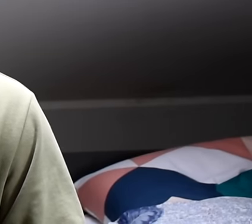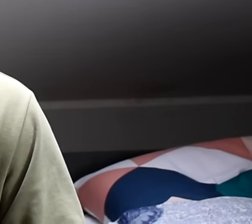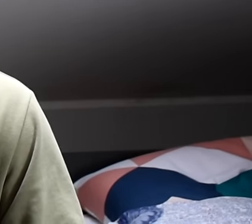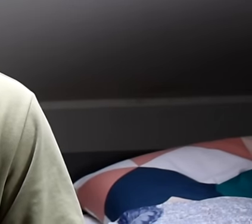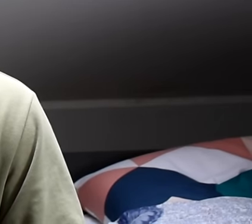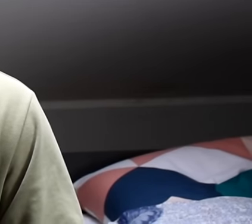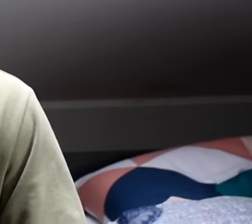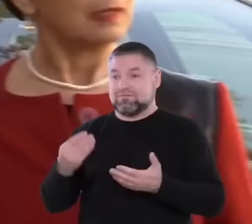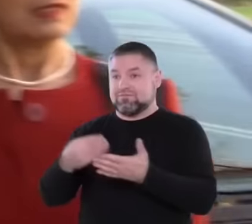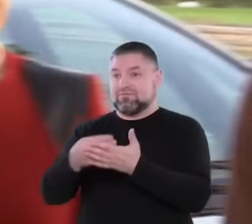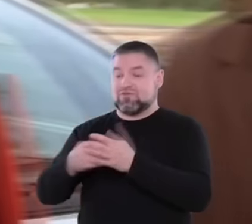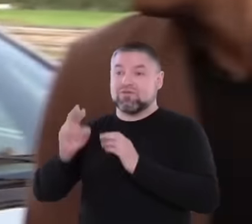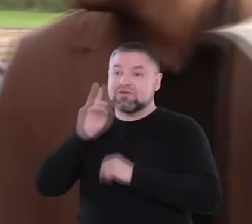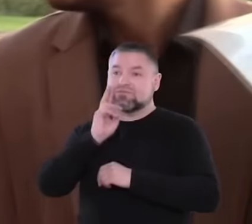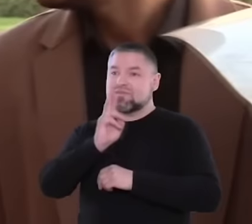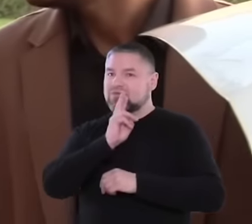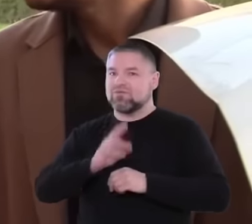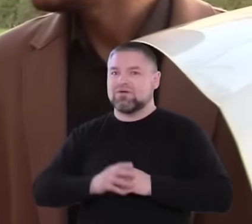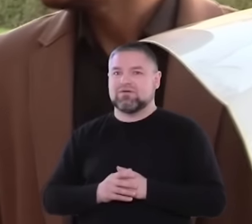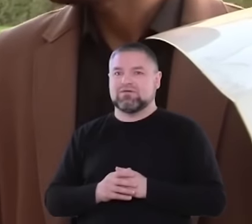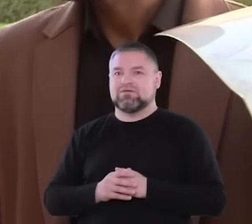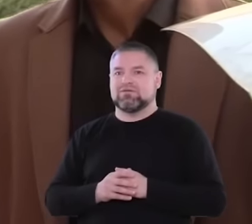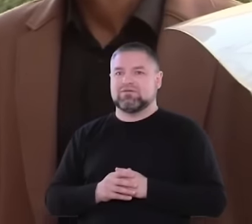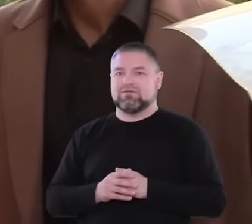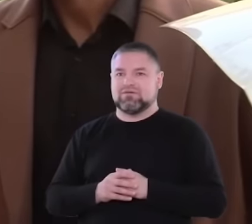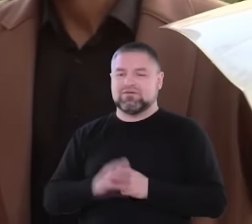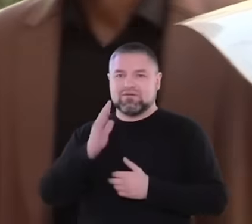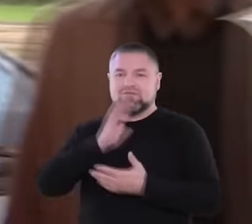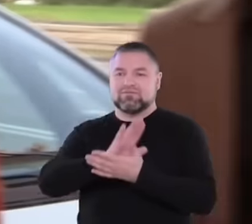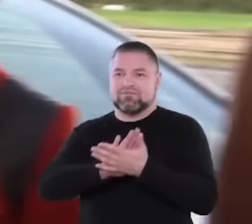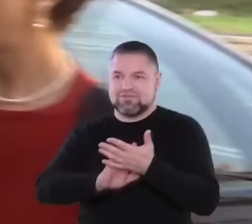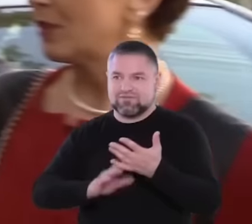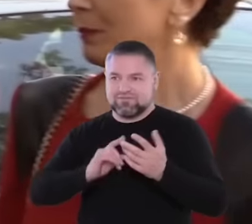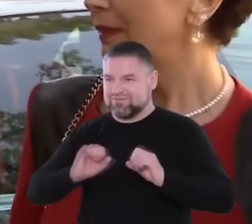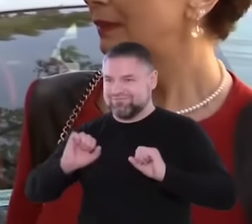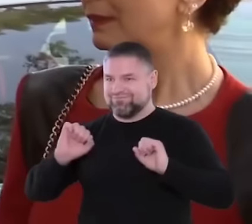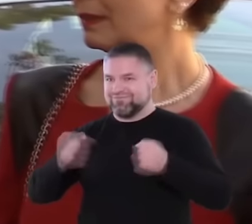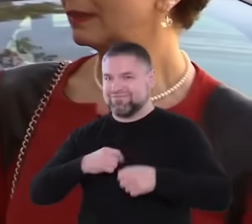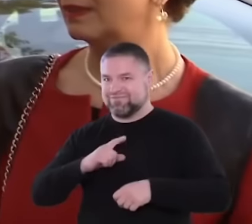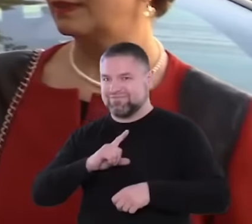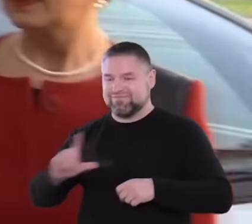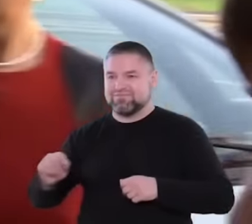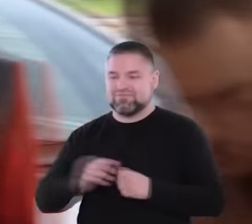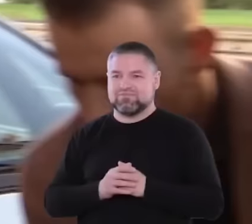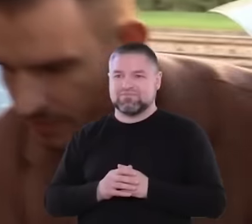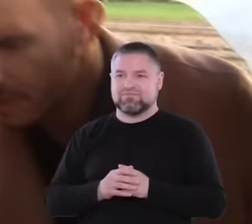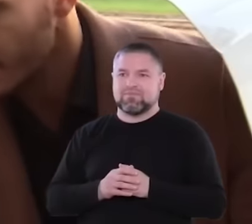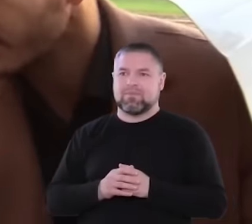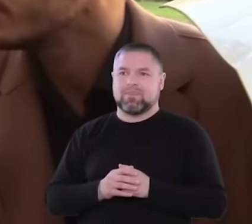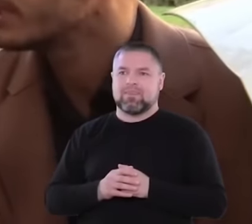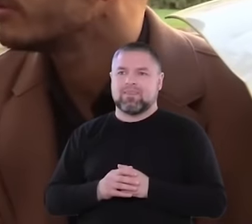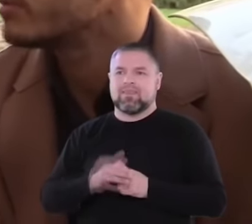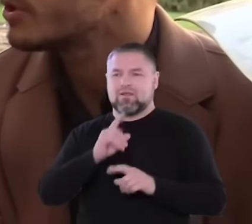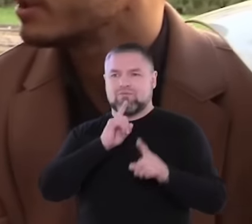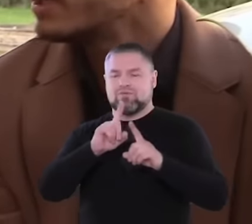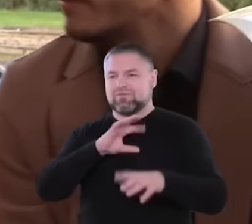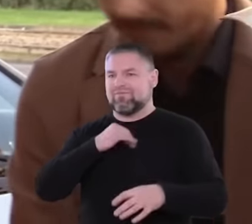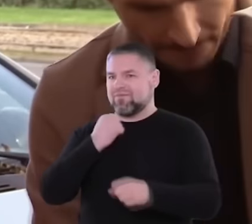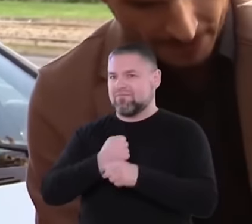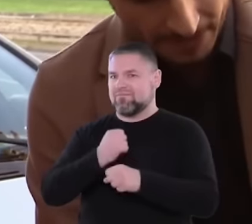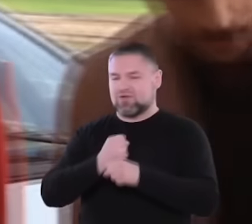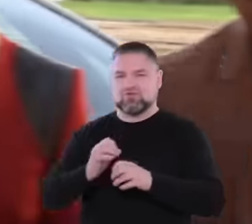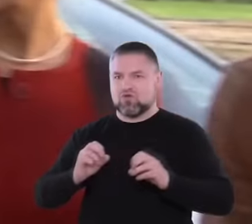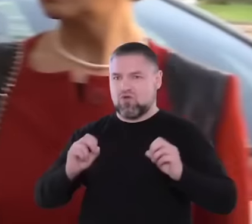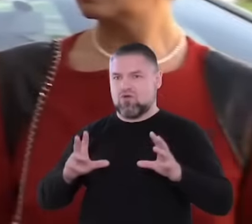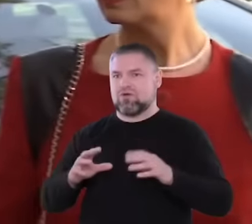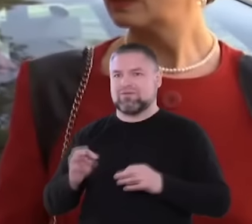przepraszam, ale bardzo się spieszymy. Wiesz co, Jacek, pogadamy w robocie, okej? Okay?